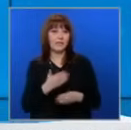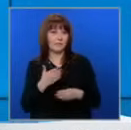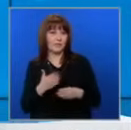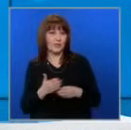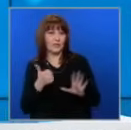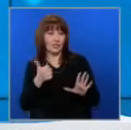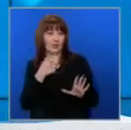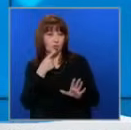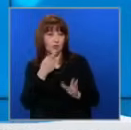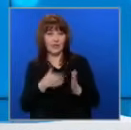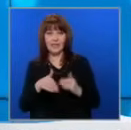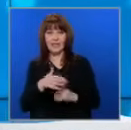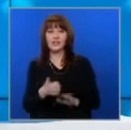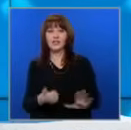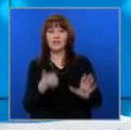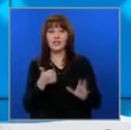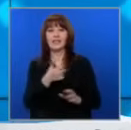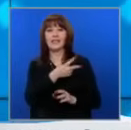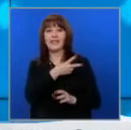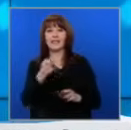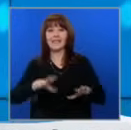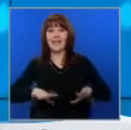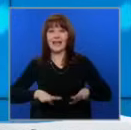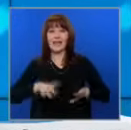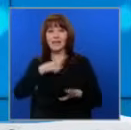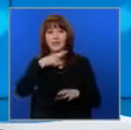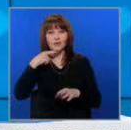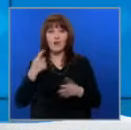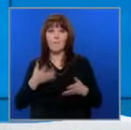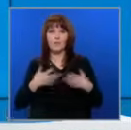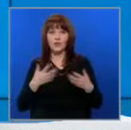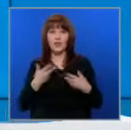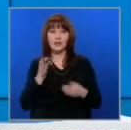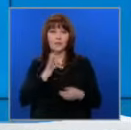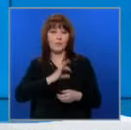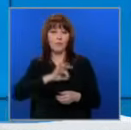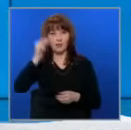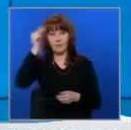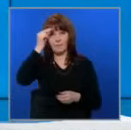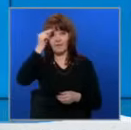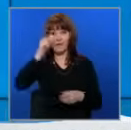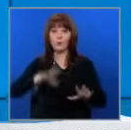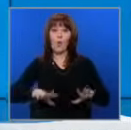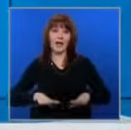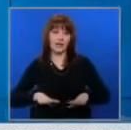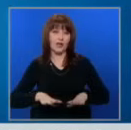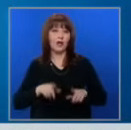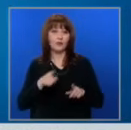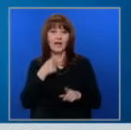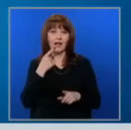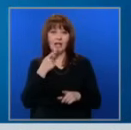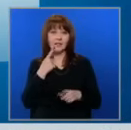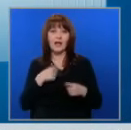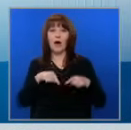За последните 6 години над 6200 граждани на Русия са пожелали да получат българско гражданство. Това